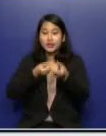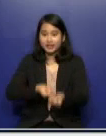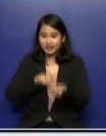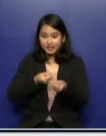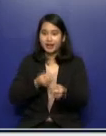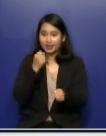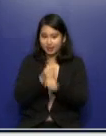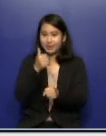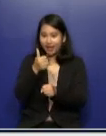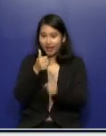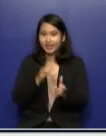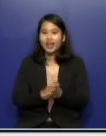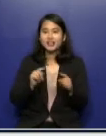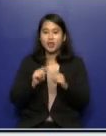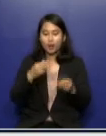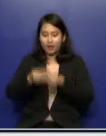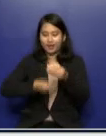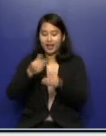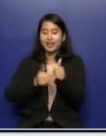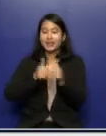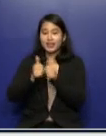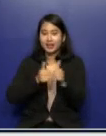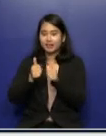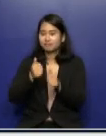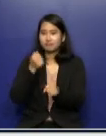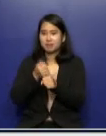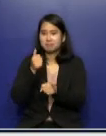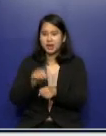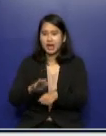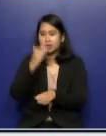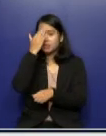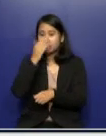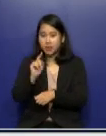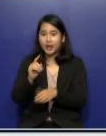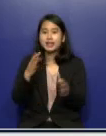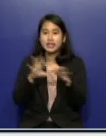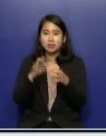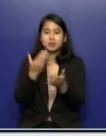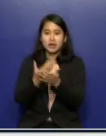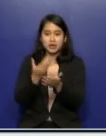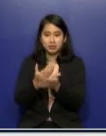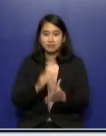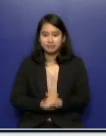กตัวแต่เราขายสู้เขาเนี่ยไม่ได้อยู่เรื่องเดียวเรื่องของราคา